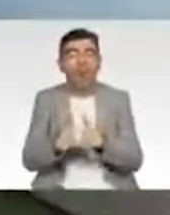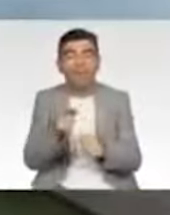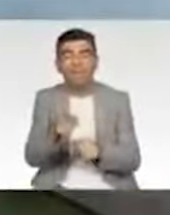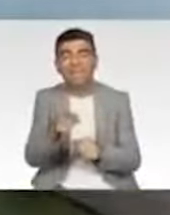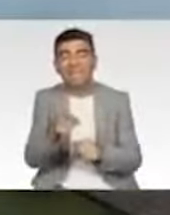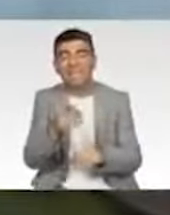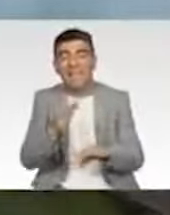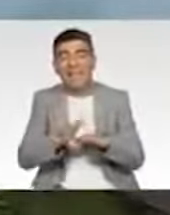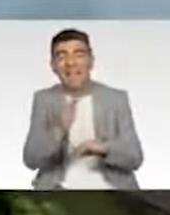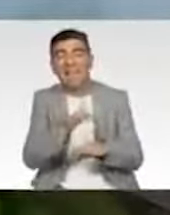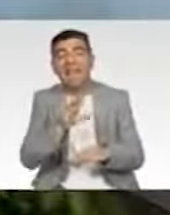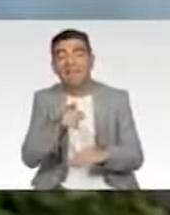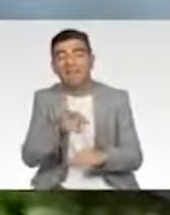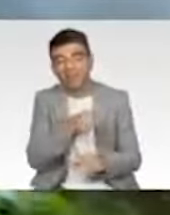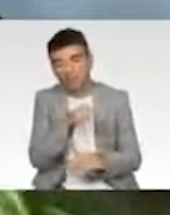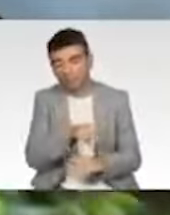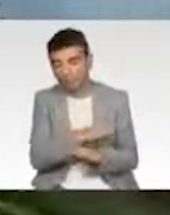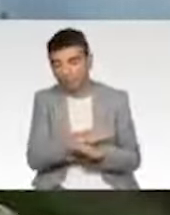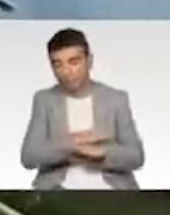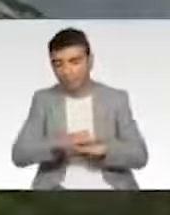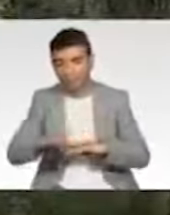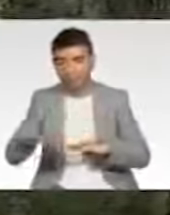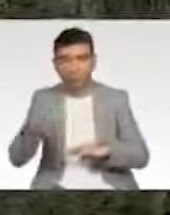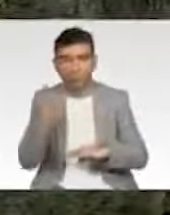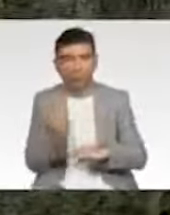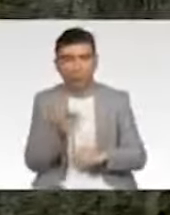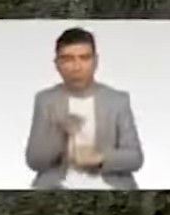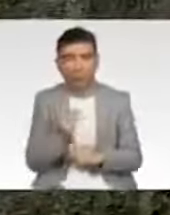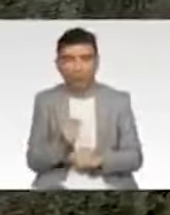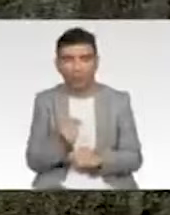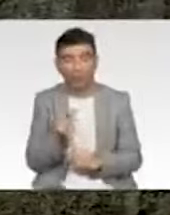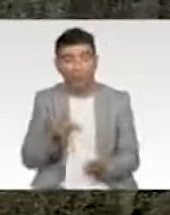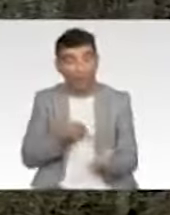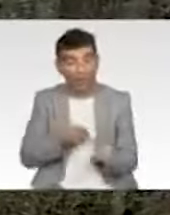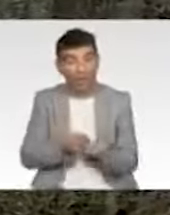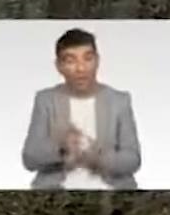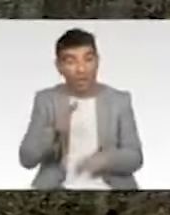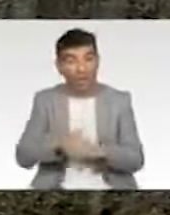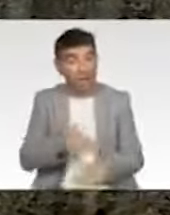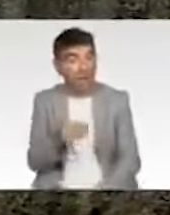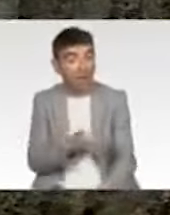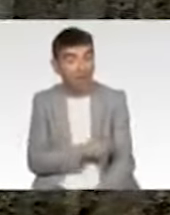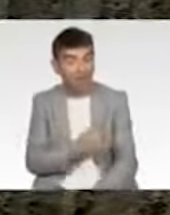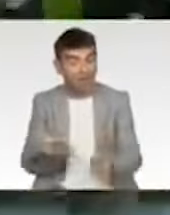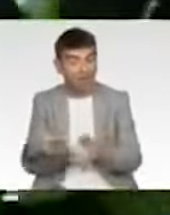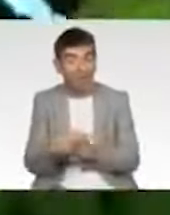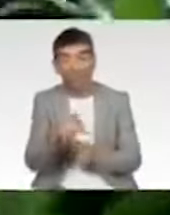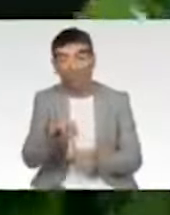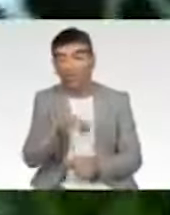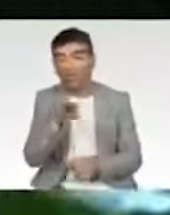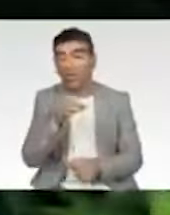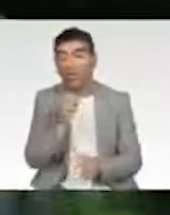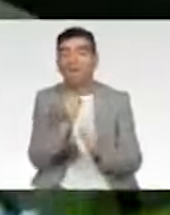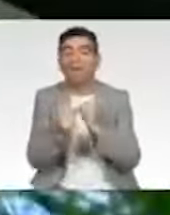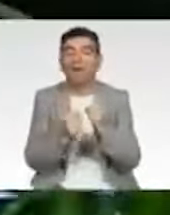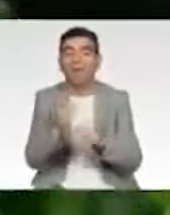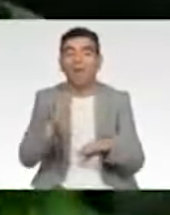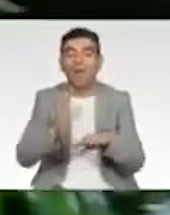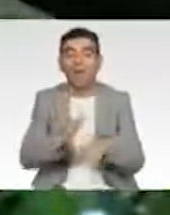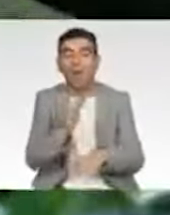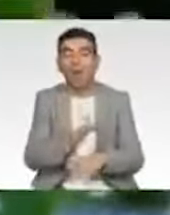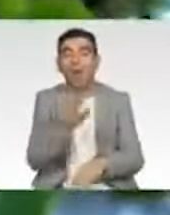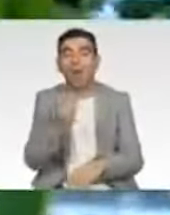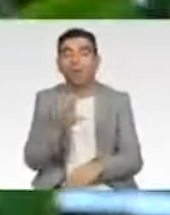bölgede. Şimdi buradan soldurmaya gidiyor çaylarımız. Çiftçilerin el emeğiyle kestiği çaylar fabrikada el